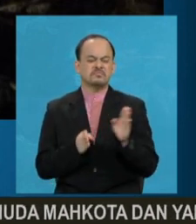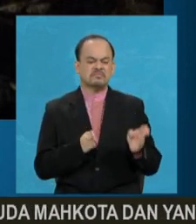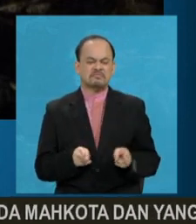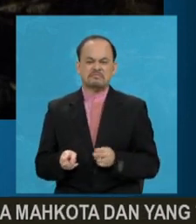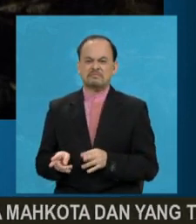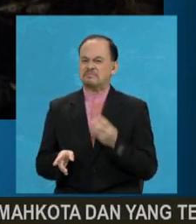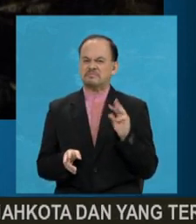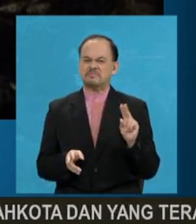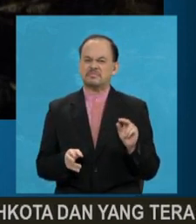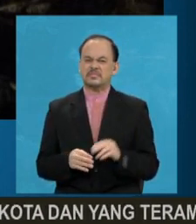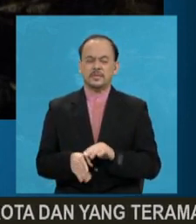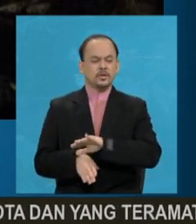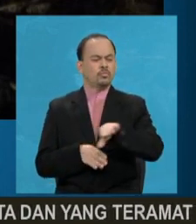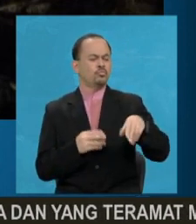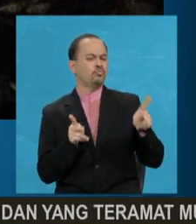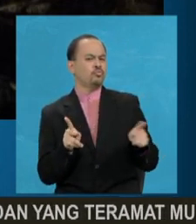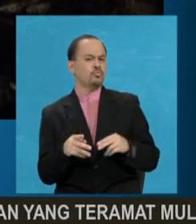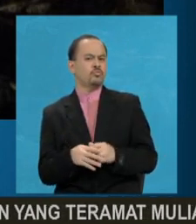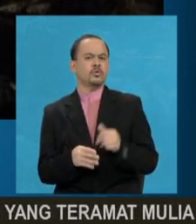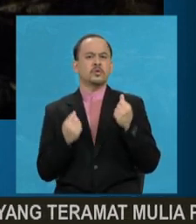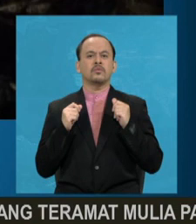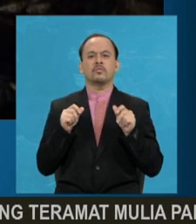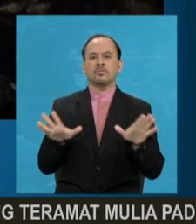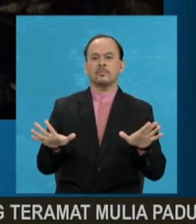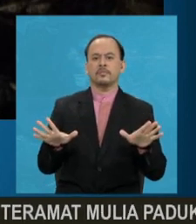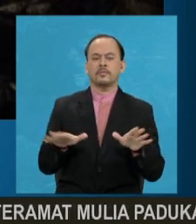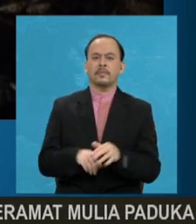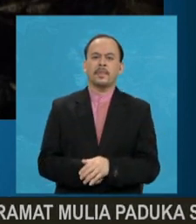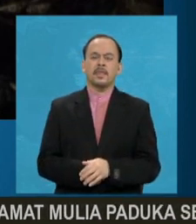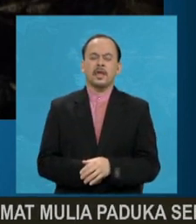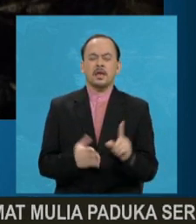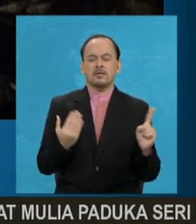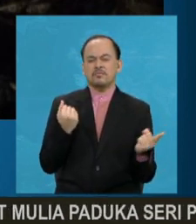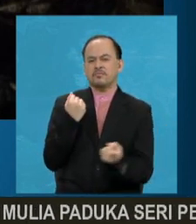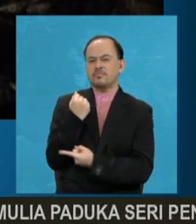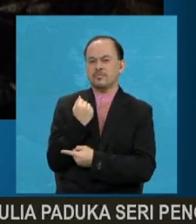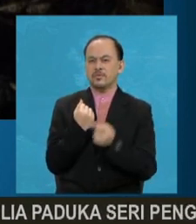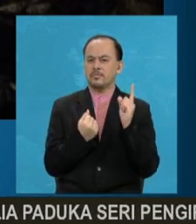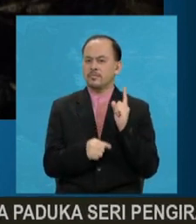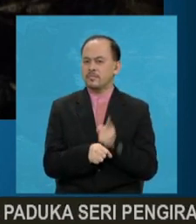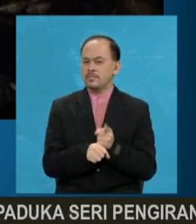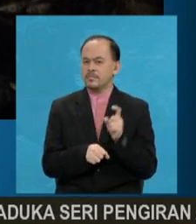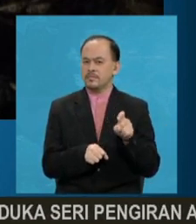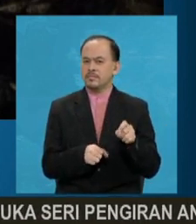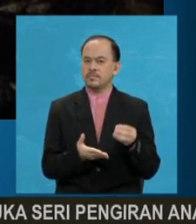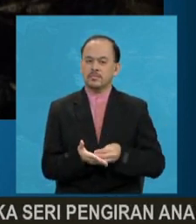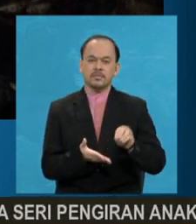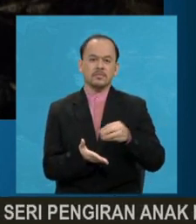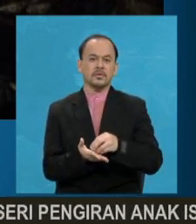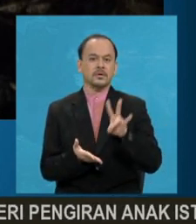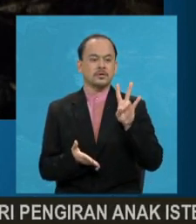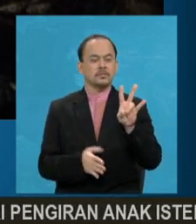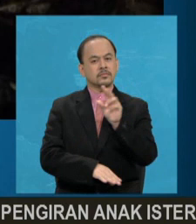teratur di kawasan awam dan diarahkan untuk menjelaskan komponen tersebut dalam tempoh tujuh hari